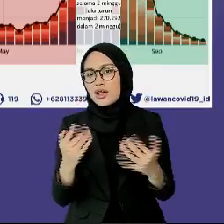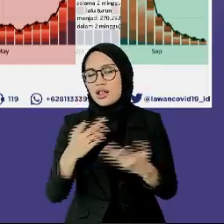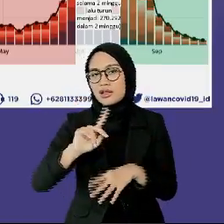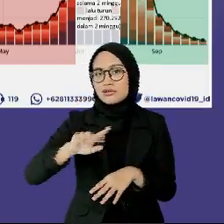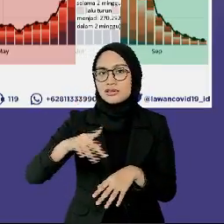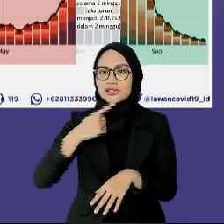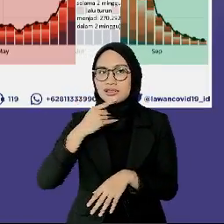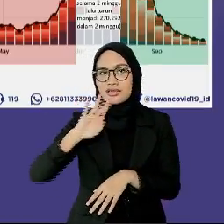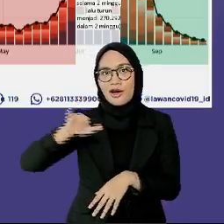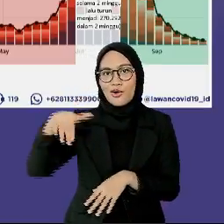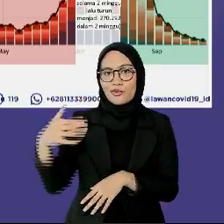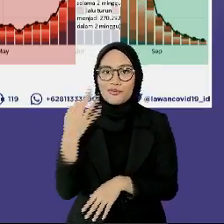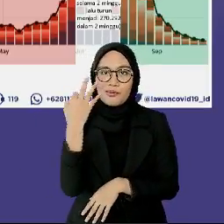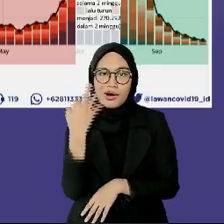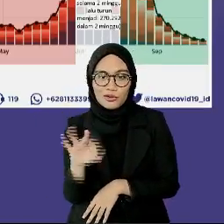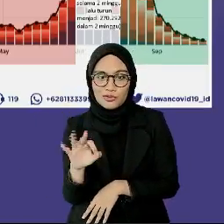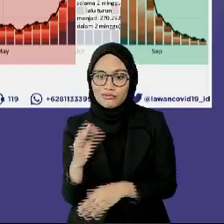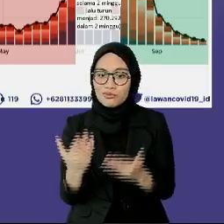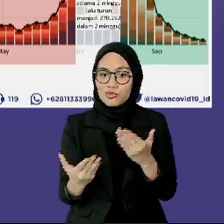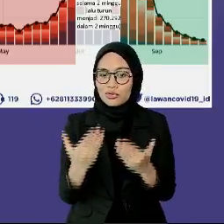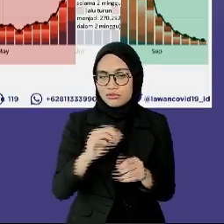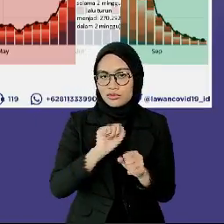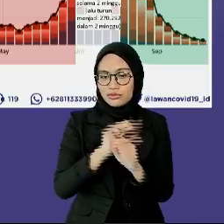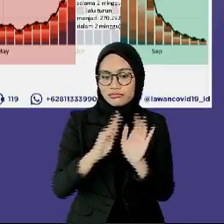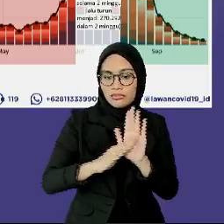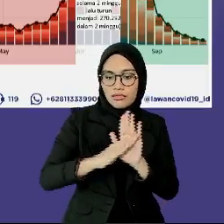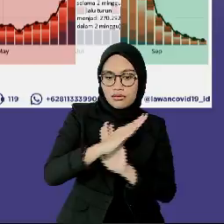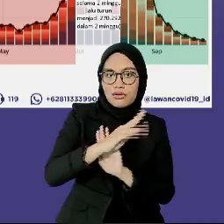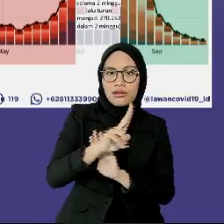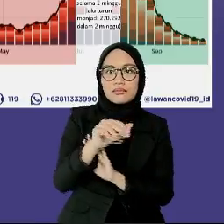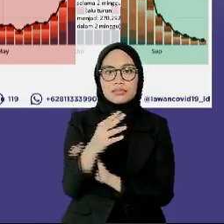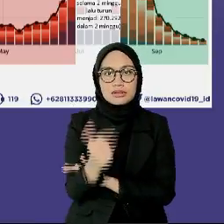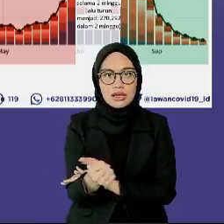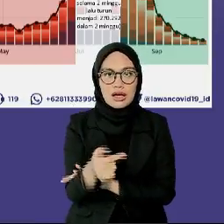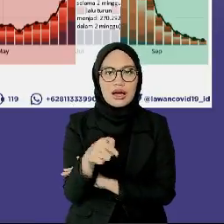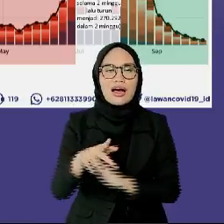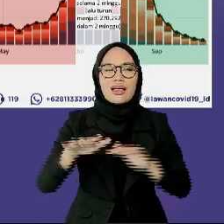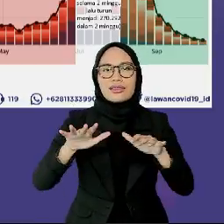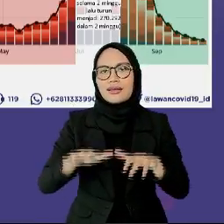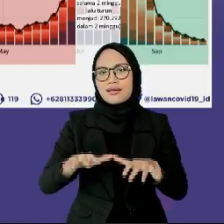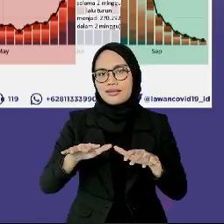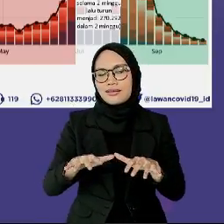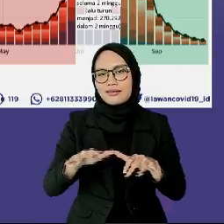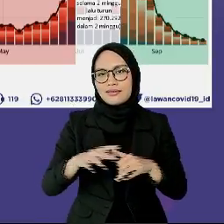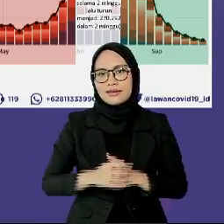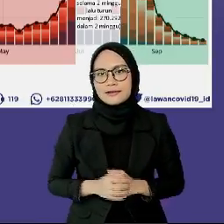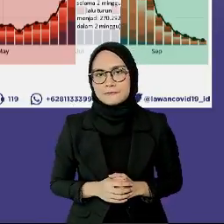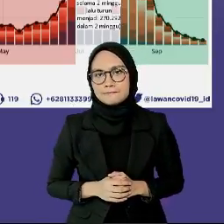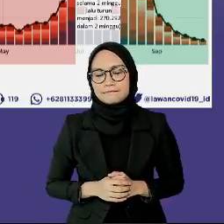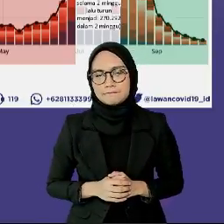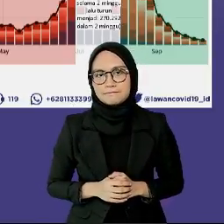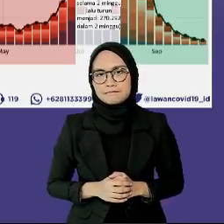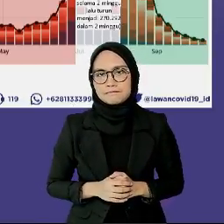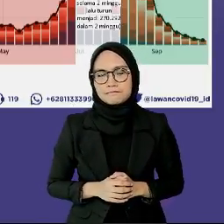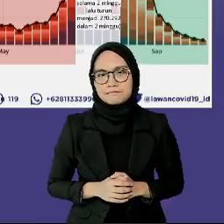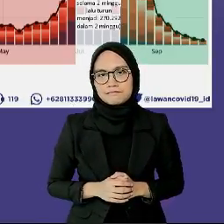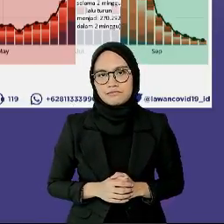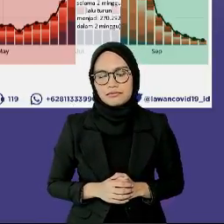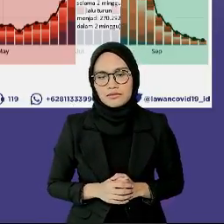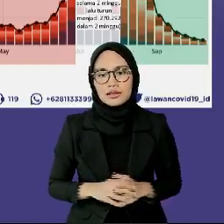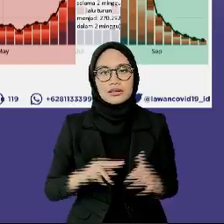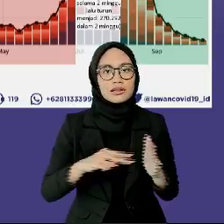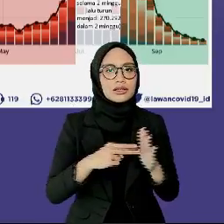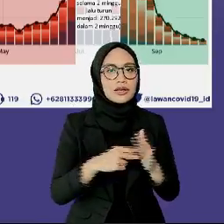kembali kasus COVID-19. Kebijakan PPKM darurat dan level 4 membuktikan rem darurat